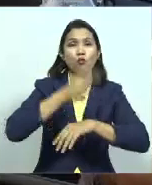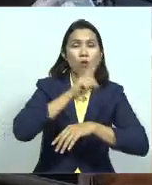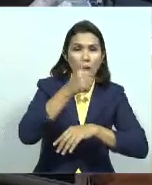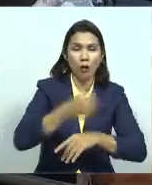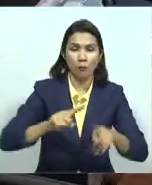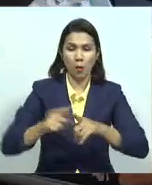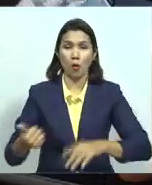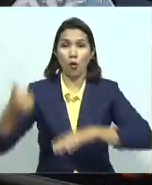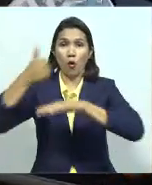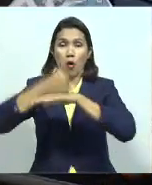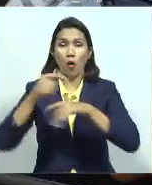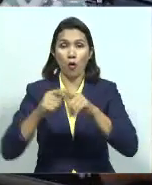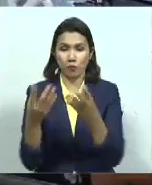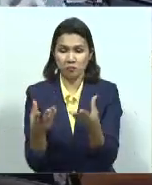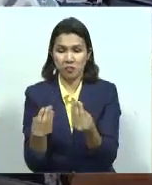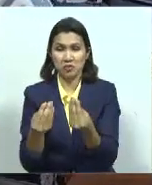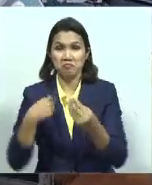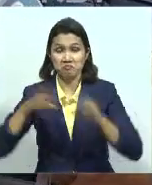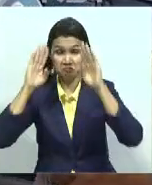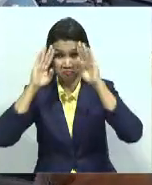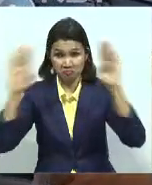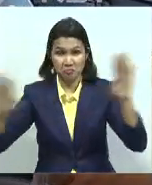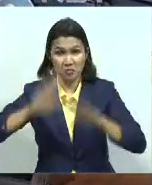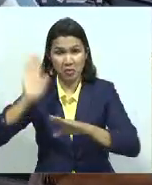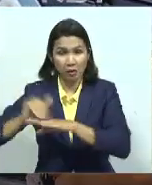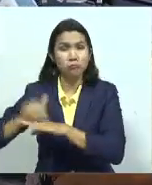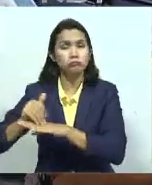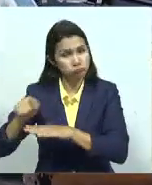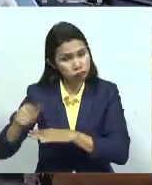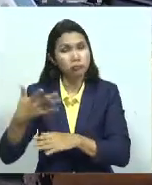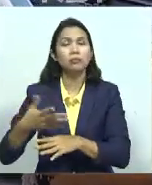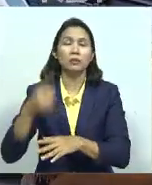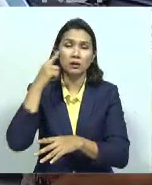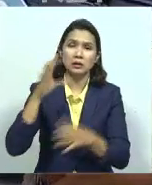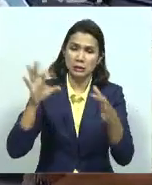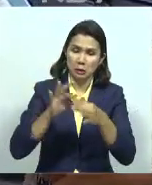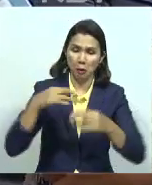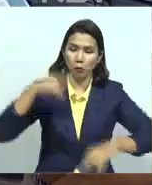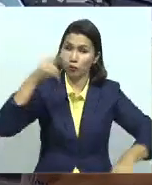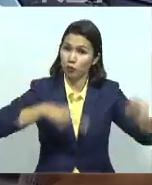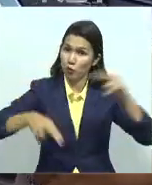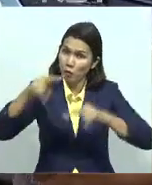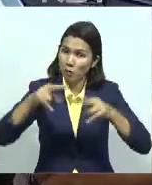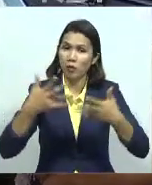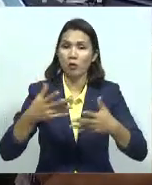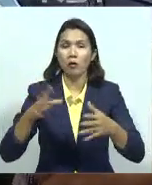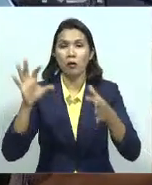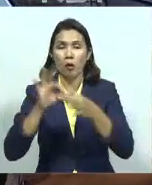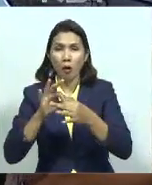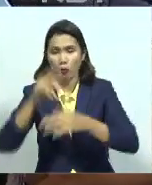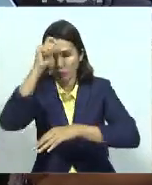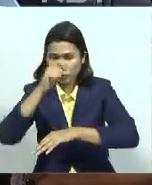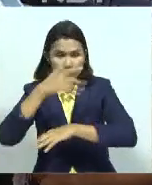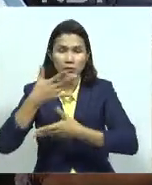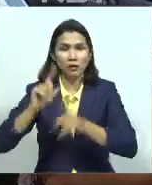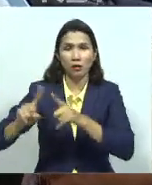ที่ดีกรมที่ดินมามีความเชี่ยวชาญในหลายเรื่องทั้งทางด้านของการปกครองและด้านของทางด้านวิศวกรรมท่าน